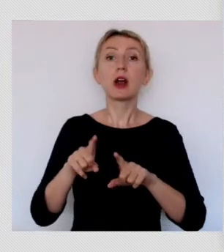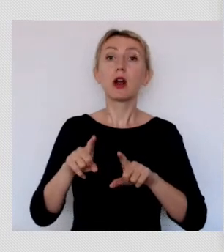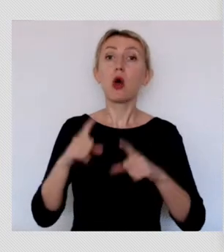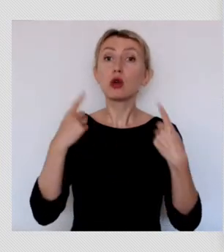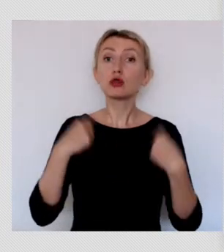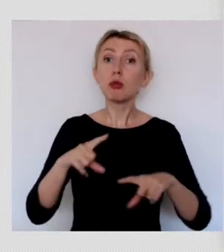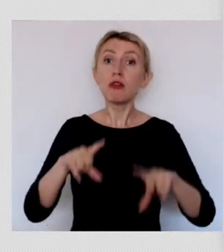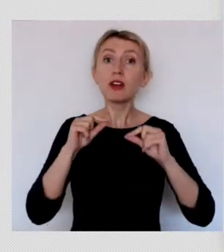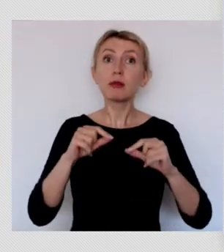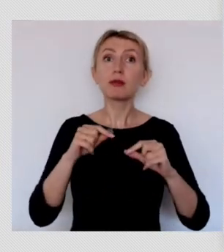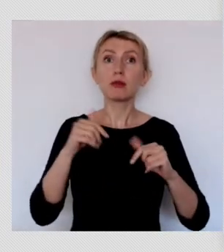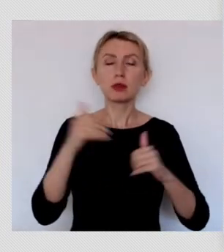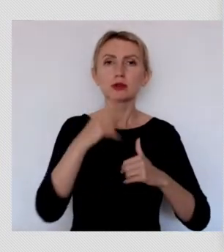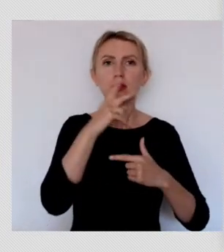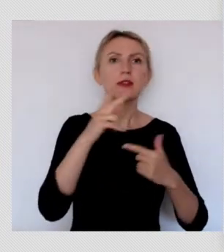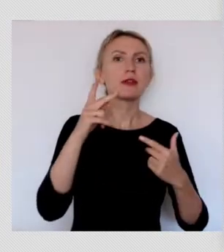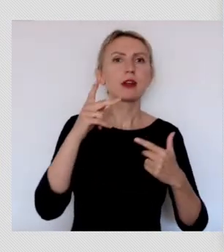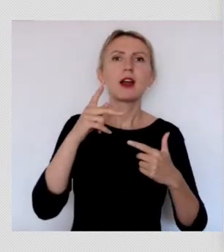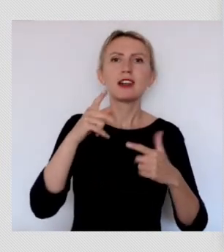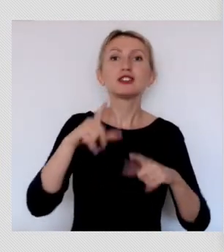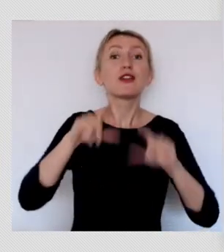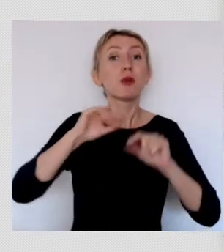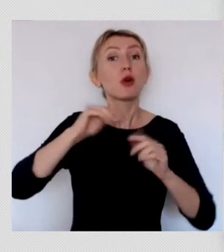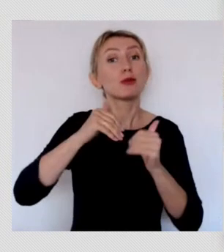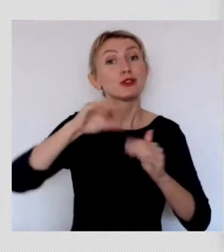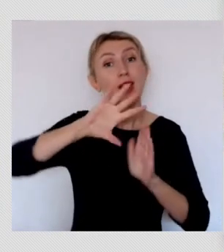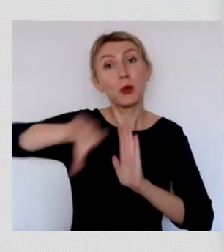że wybory można ukraść. Dziękuję uprzejmie.